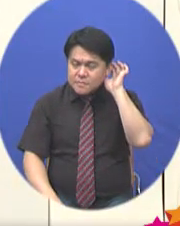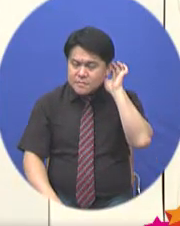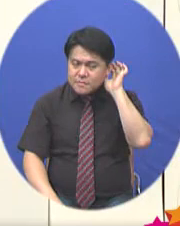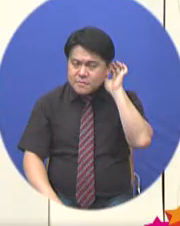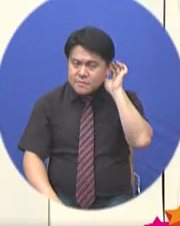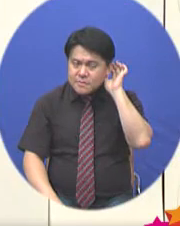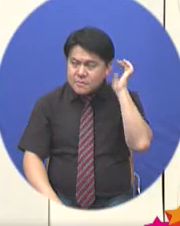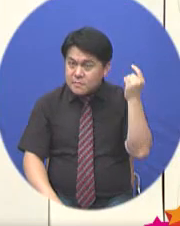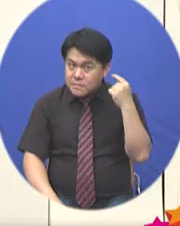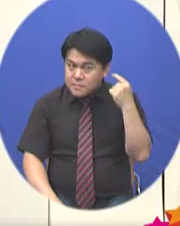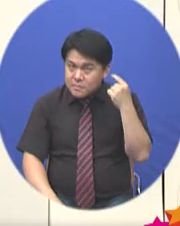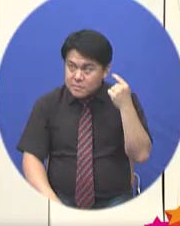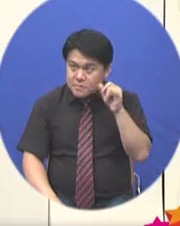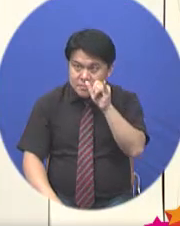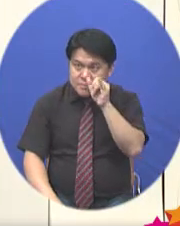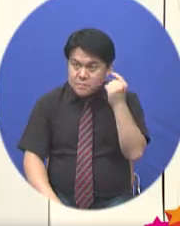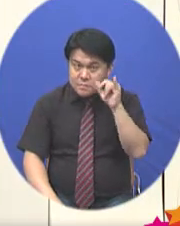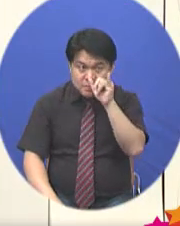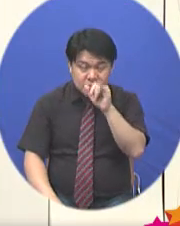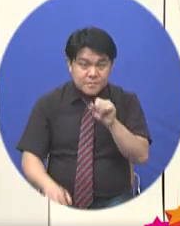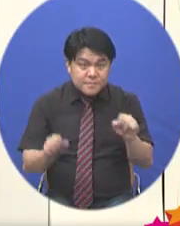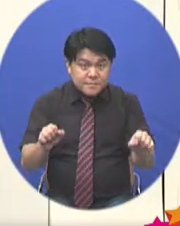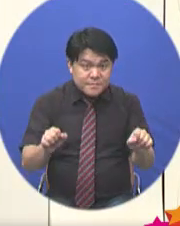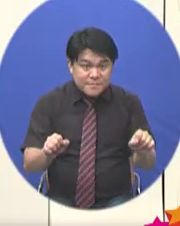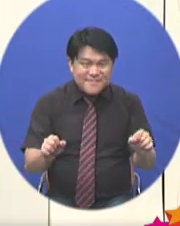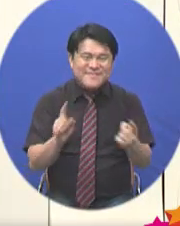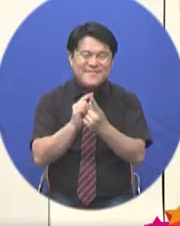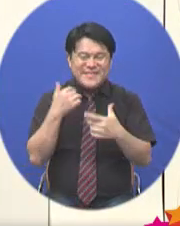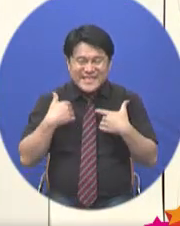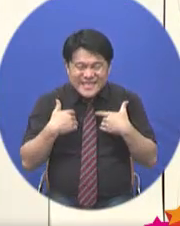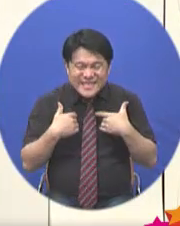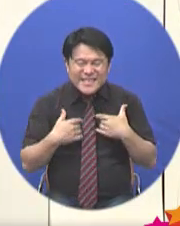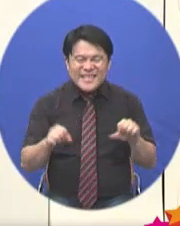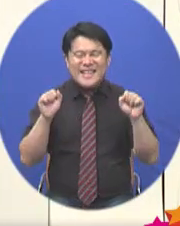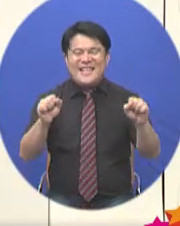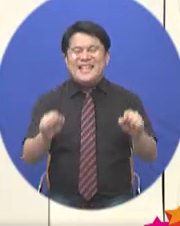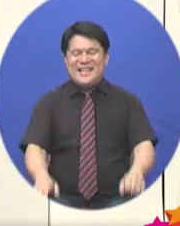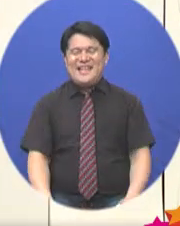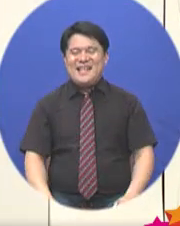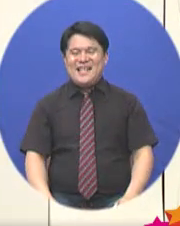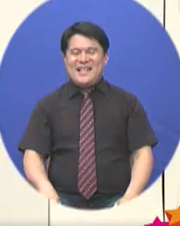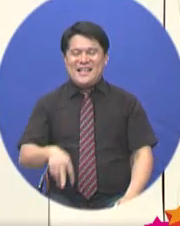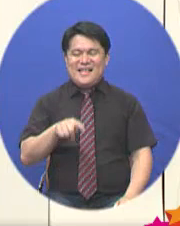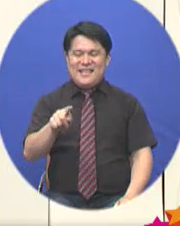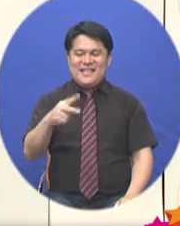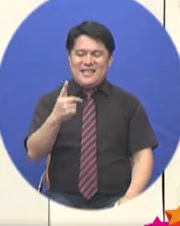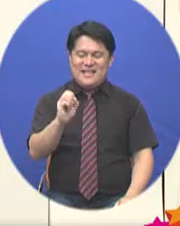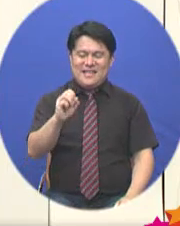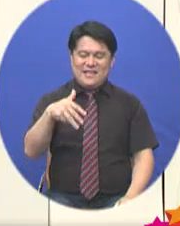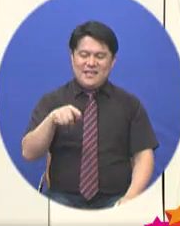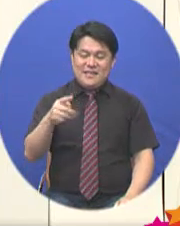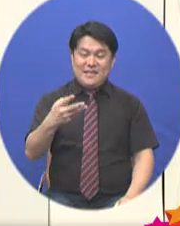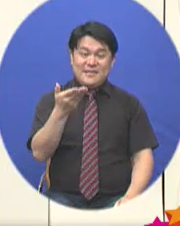반갑습니다. 여보세요? 아, 연결이 아직... 잘 안 됐나? 예, 예, 예. 아, 계세요. 네, 네, 네 반갑습니다. 네. 네, 네, 반갑습니다.